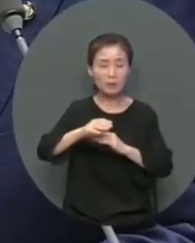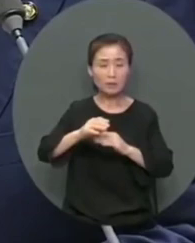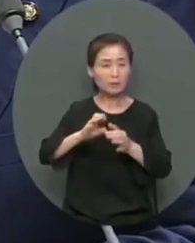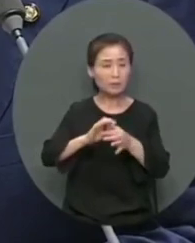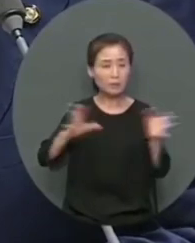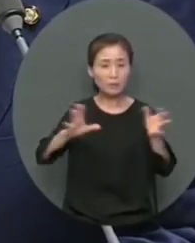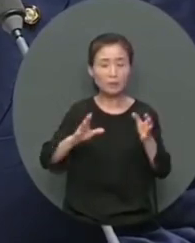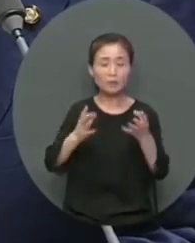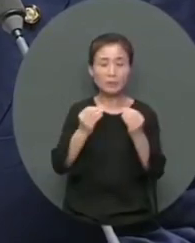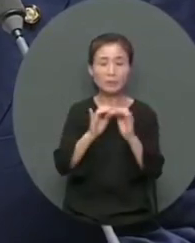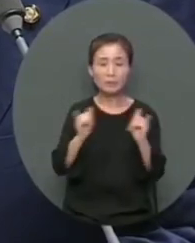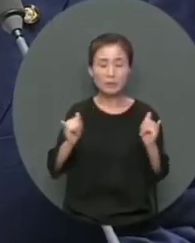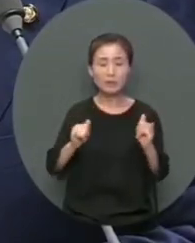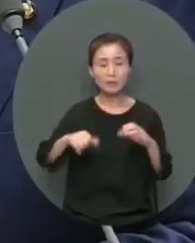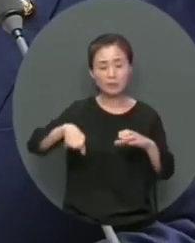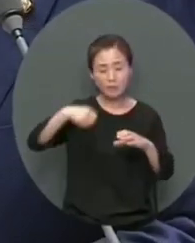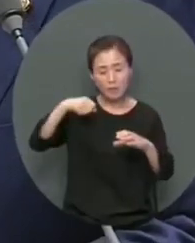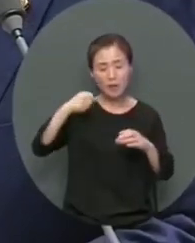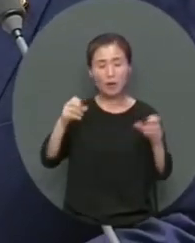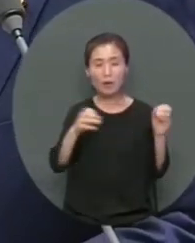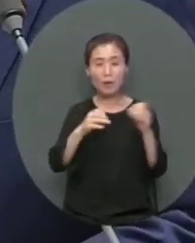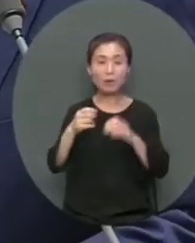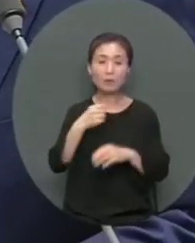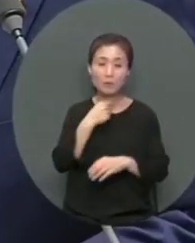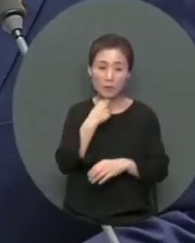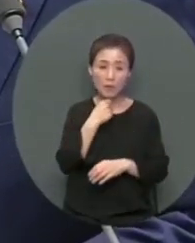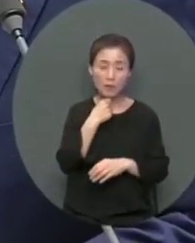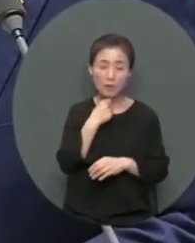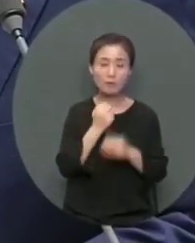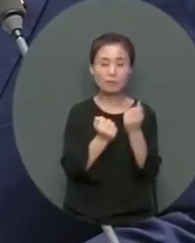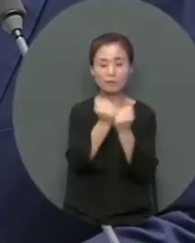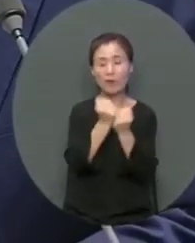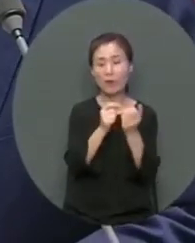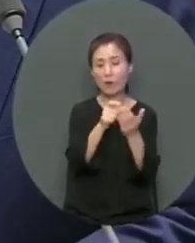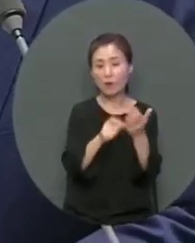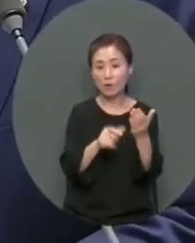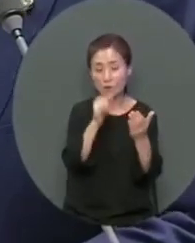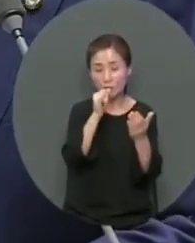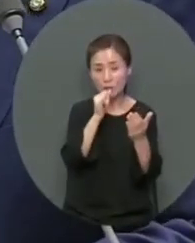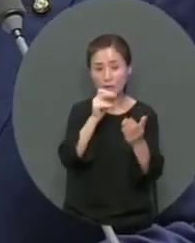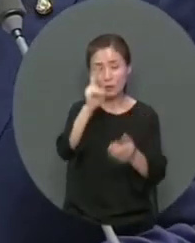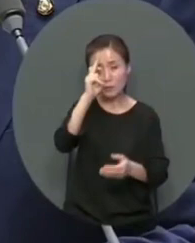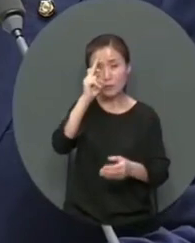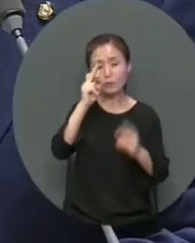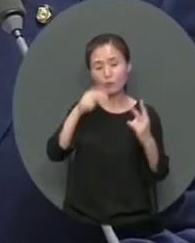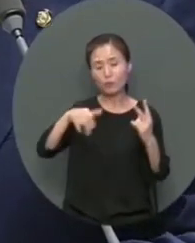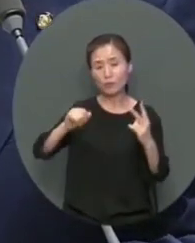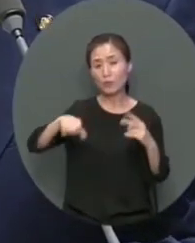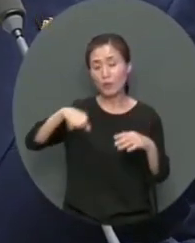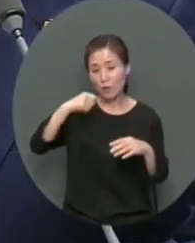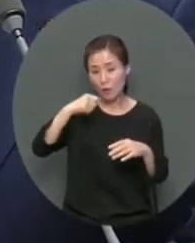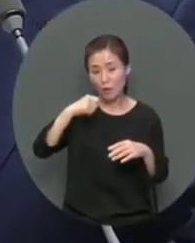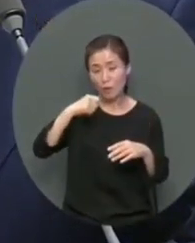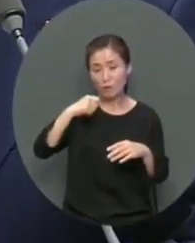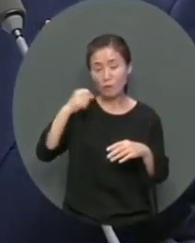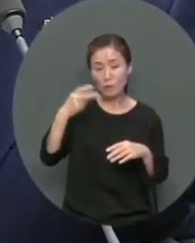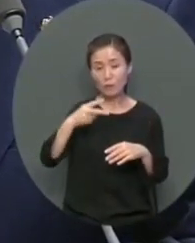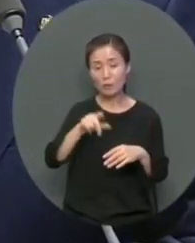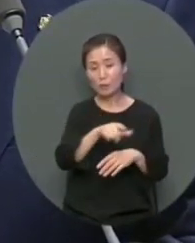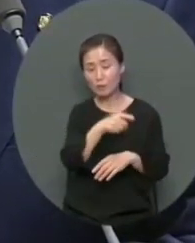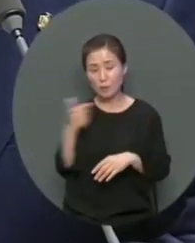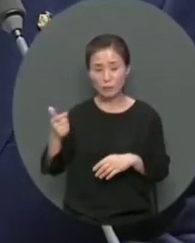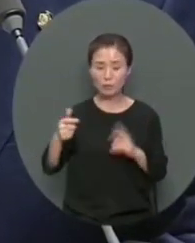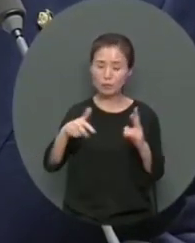먹으며 대화하겠다고 친절하게 설명하고 있습니다. 점심도 두 끼 먹겠다고 하고 경우에 따른 저녁도